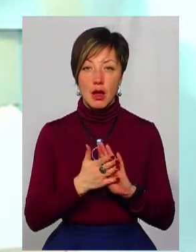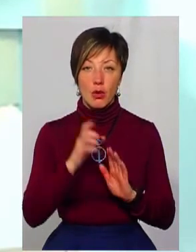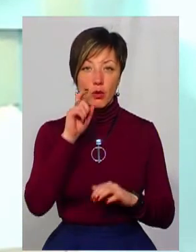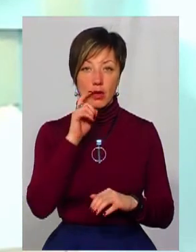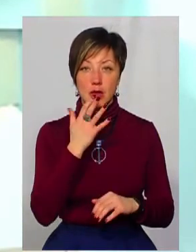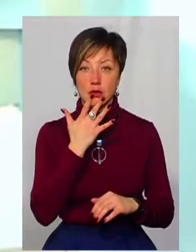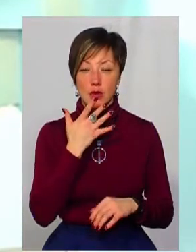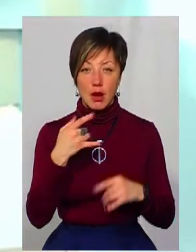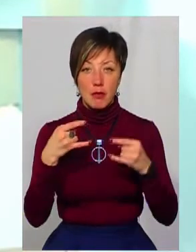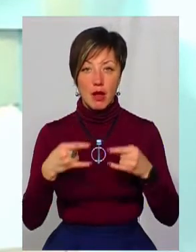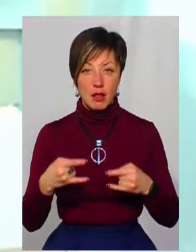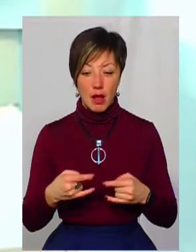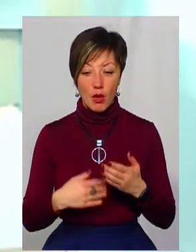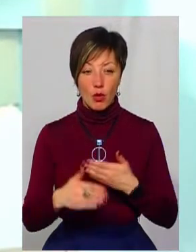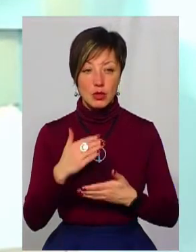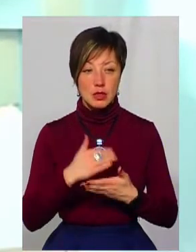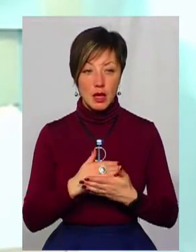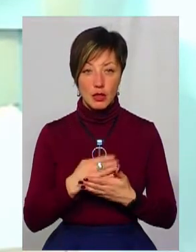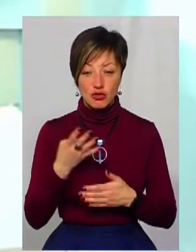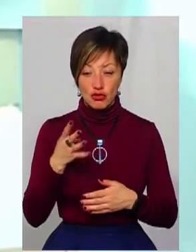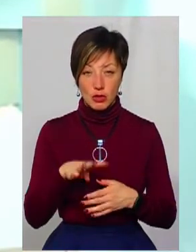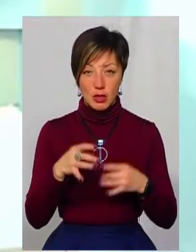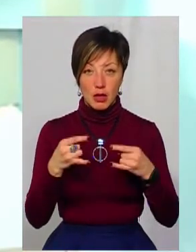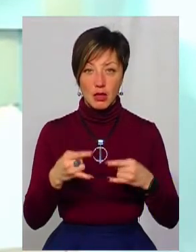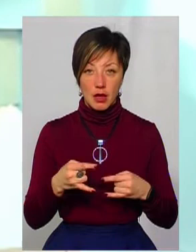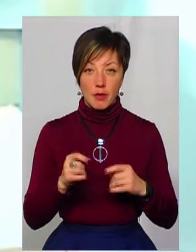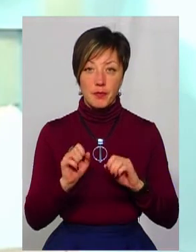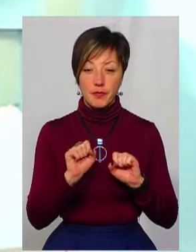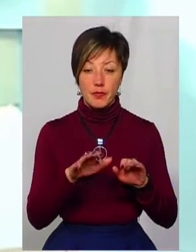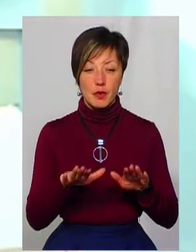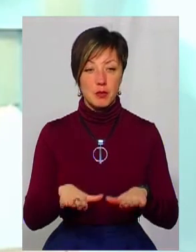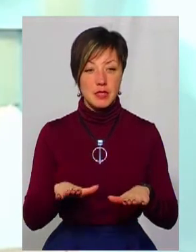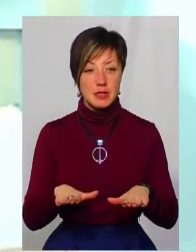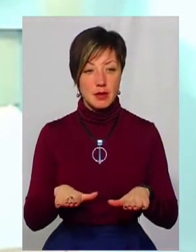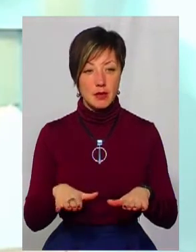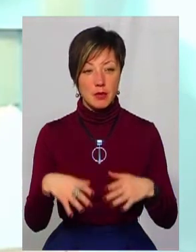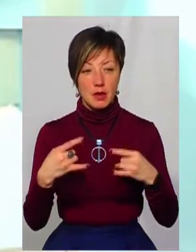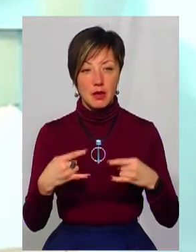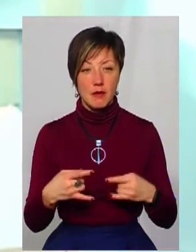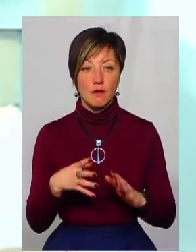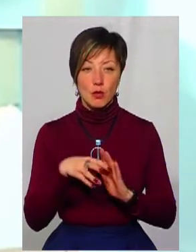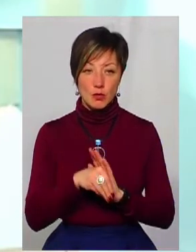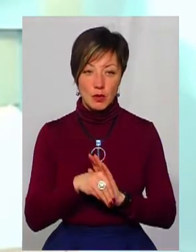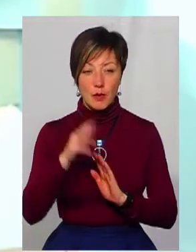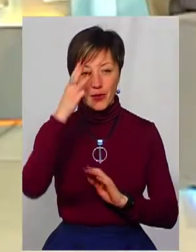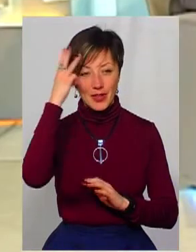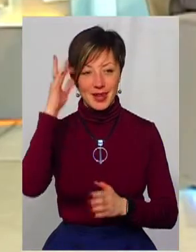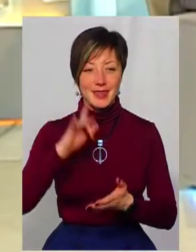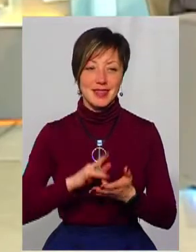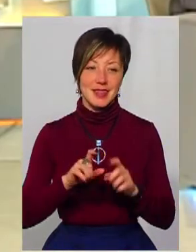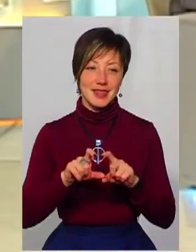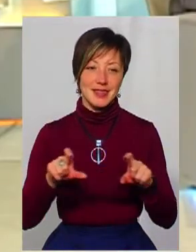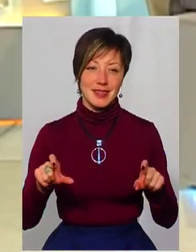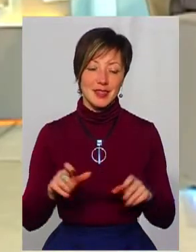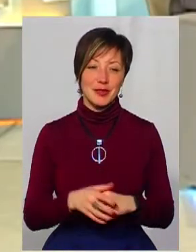загальноукраїнськими національними каналами. Останній мультиплекс – віддані нашим місцевим телеканалам. В тому числі і «Поділля-центр»,